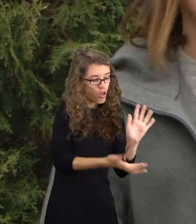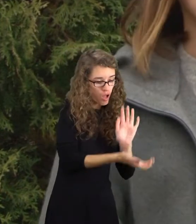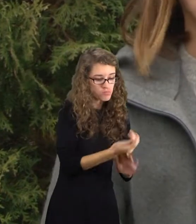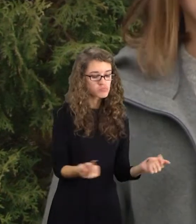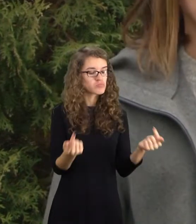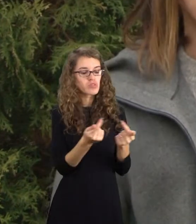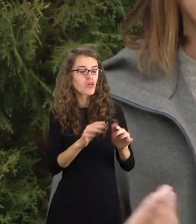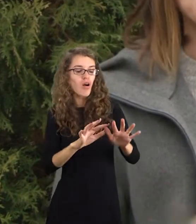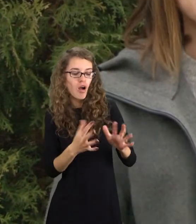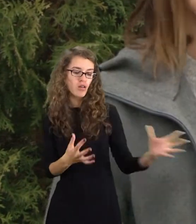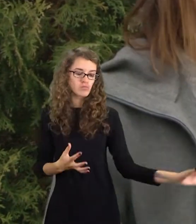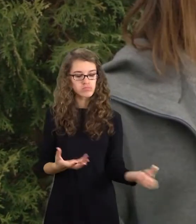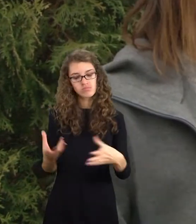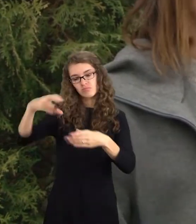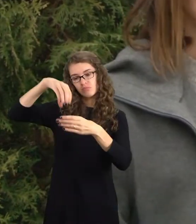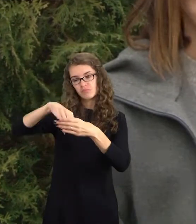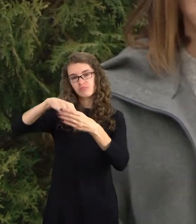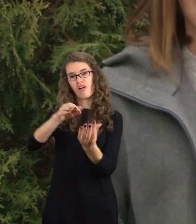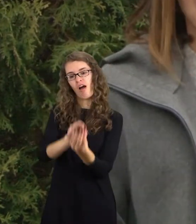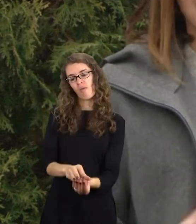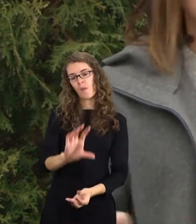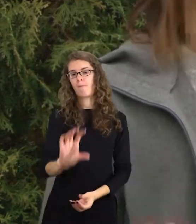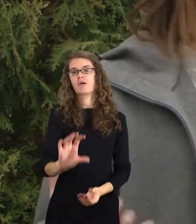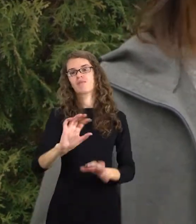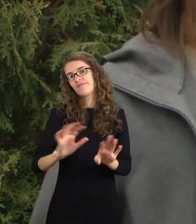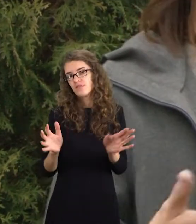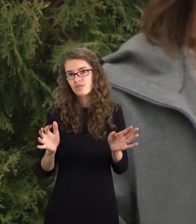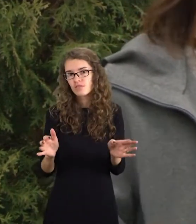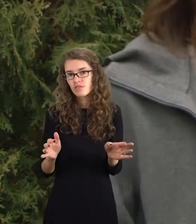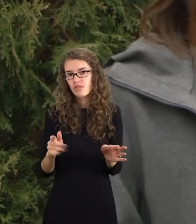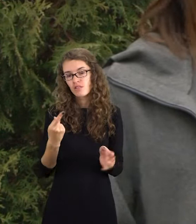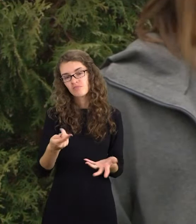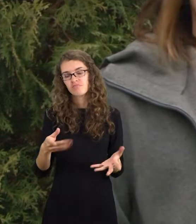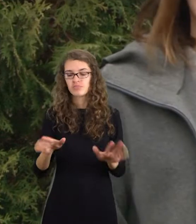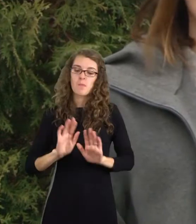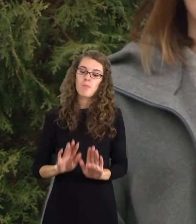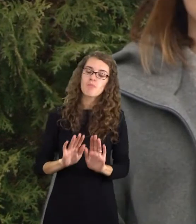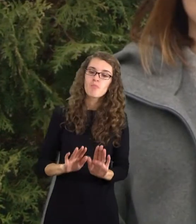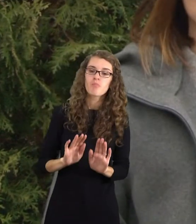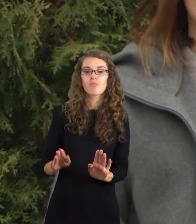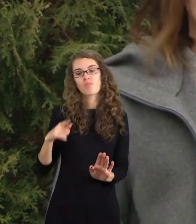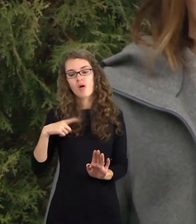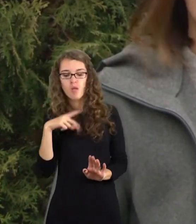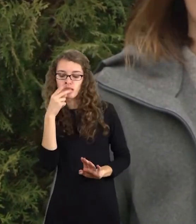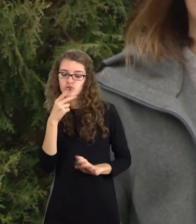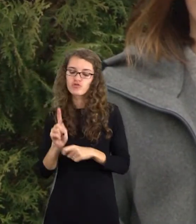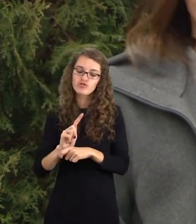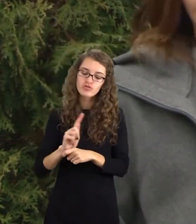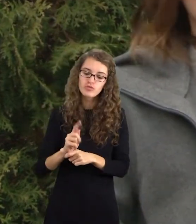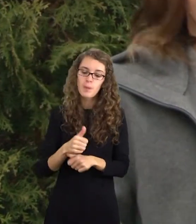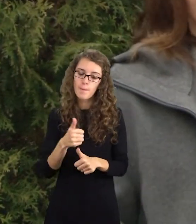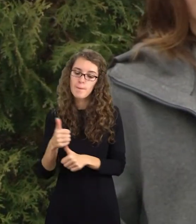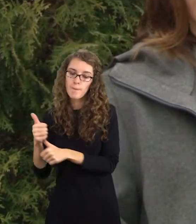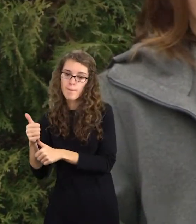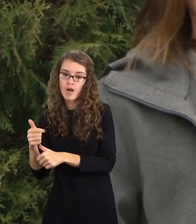man tinka mano dėkliukui ir pastačiau ant tėvelio kapo. Ir tiesiog pabuvau su juo minutę, palaukiu kol degs ir važiuojant